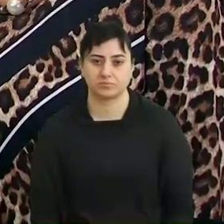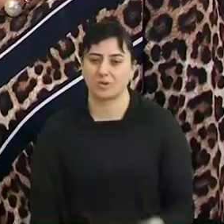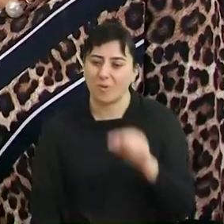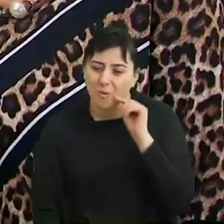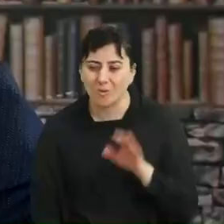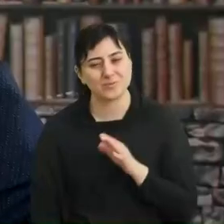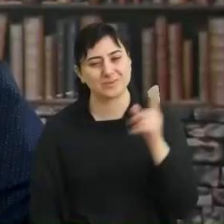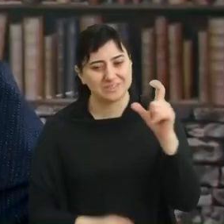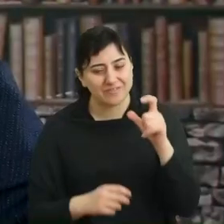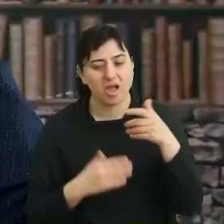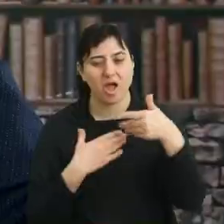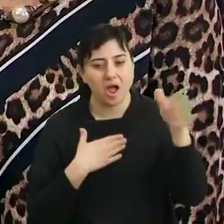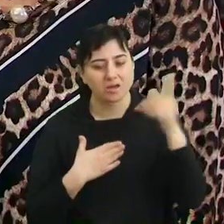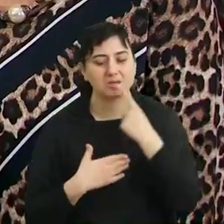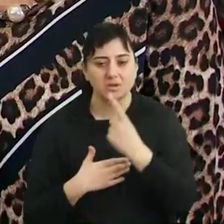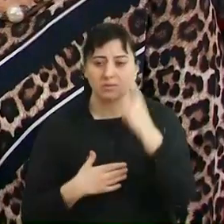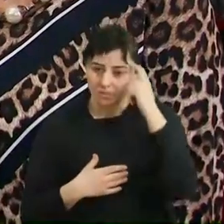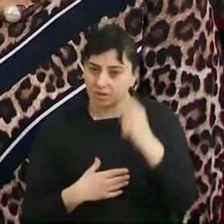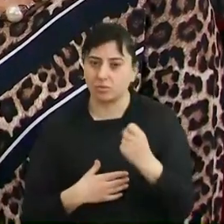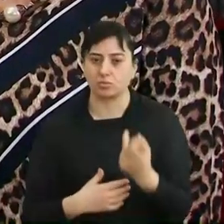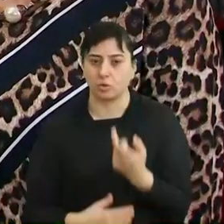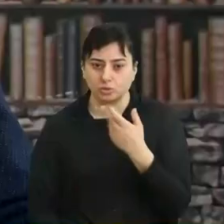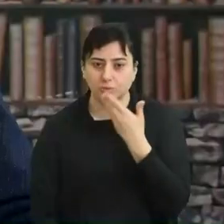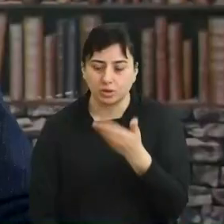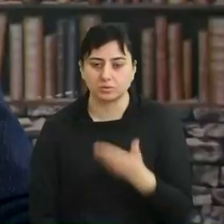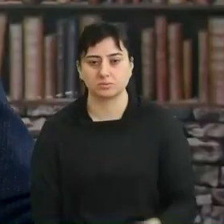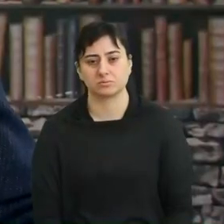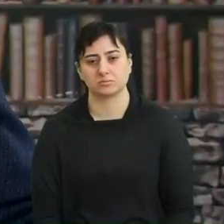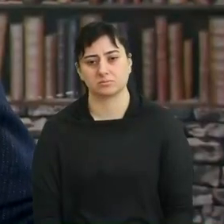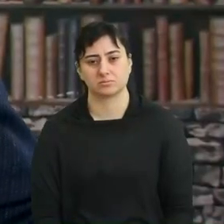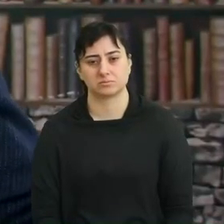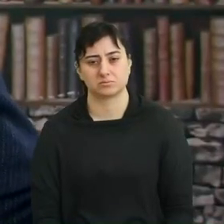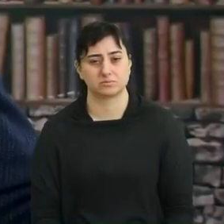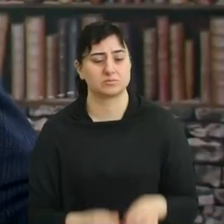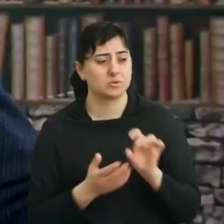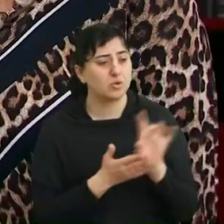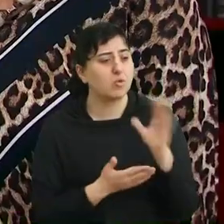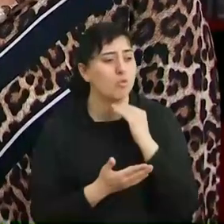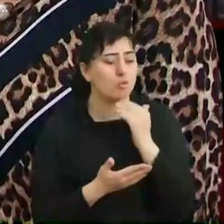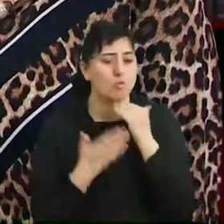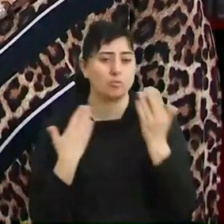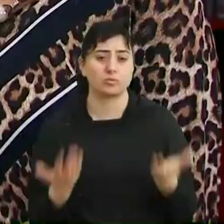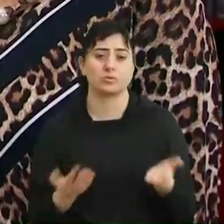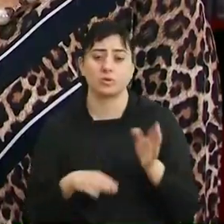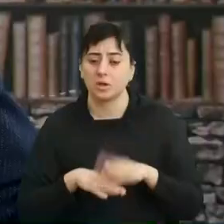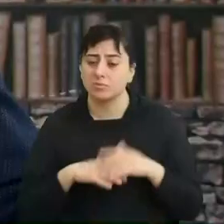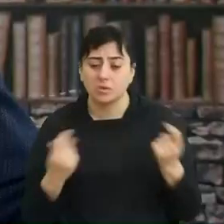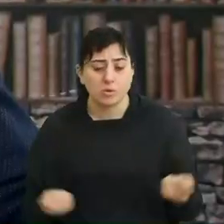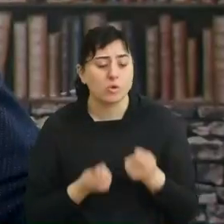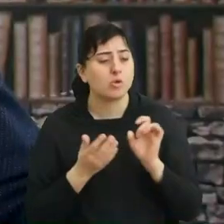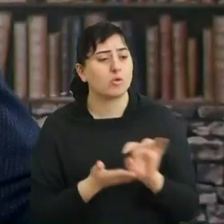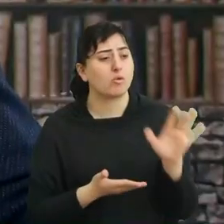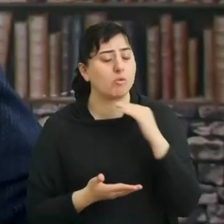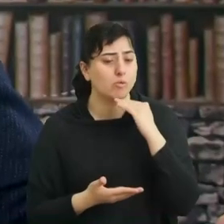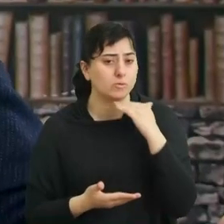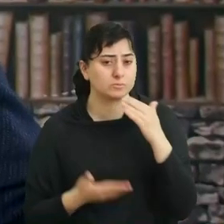şu Cavidan'dan ayrıl diye ben sana boşuna mı söylüyorum he? Ya kurtulamıyorum baba, biliyorsun elimden geleni yapıyorum